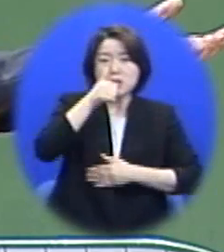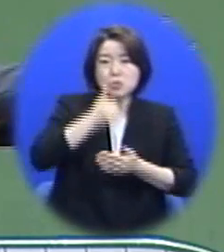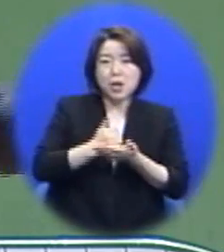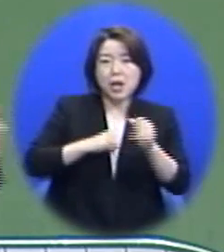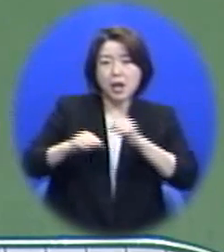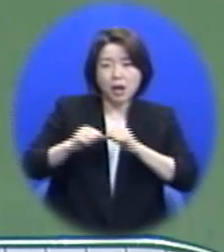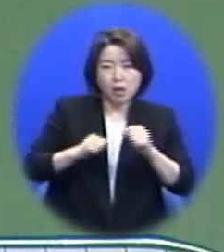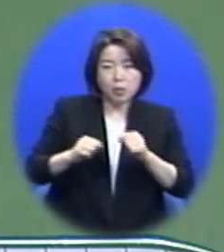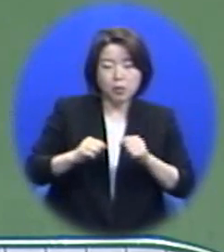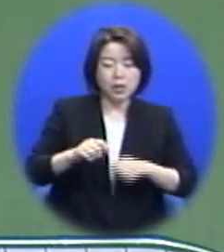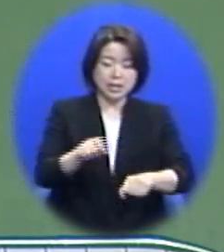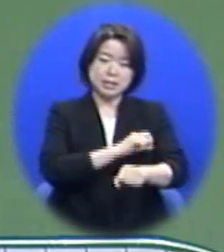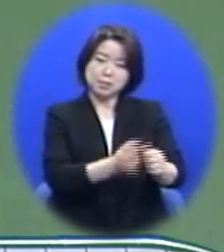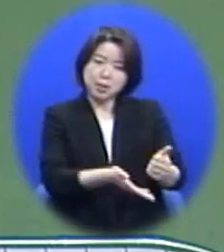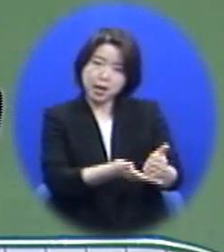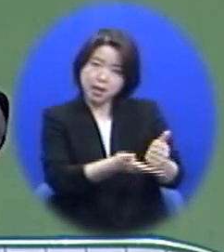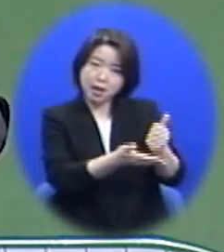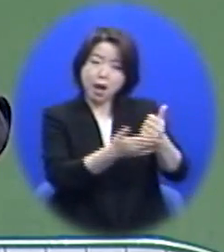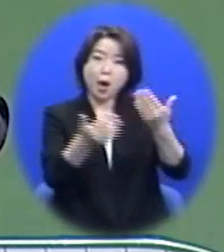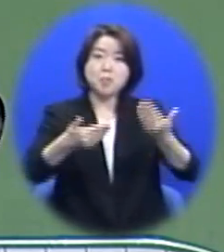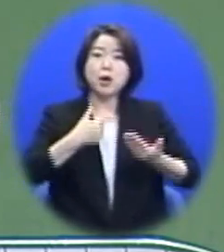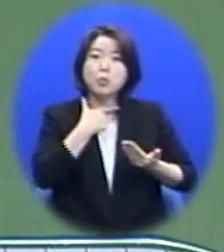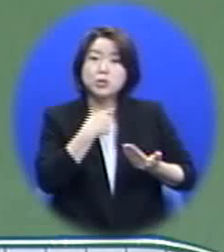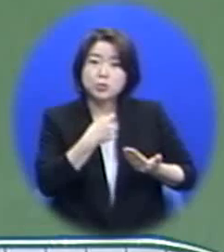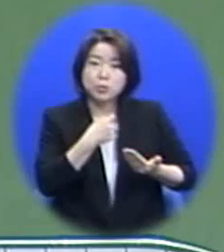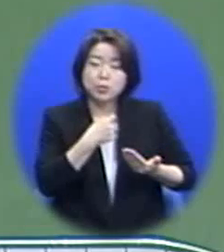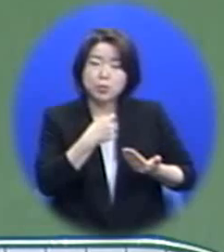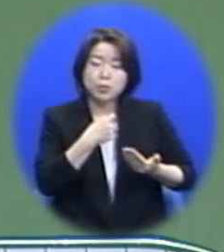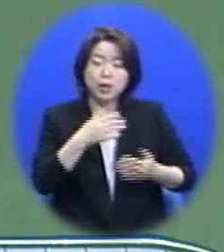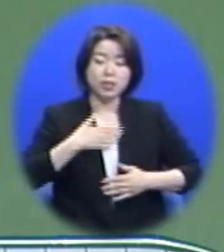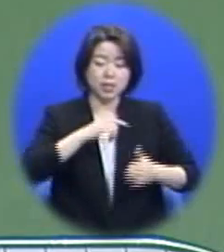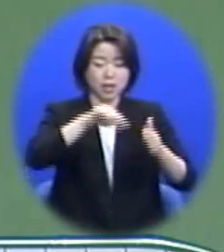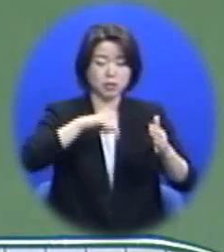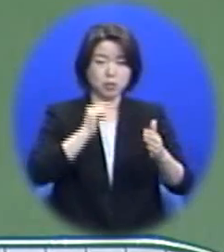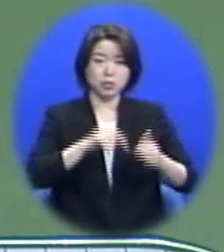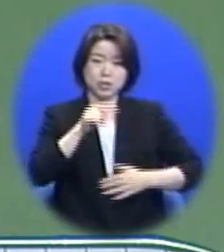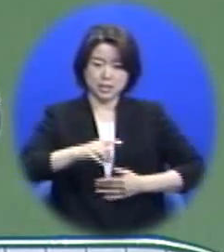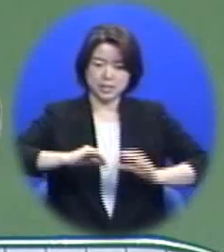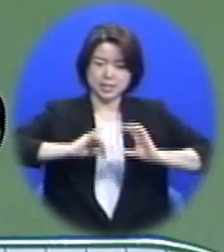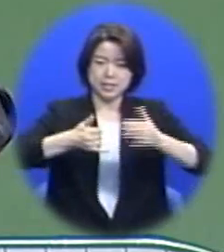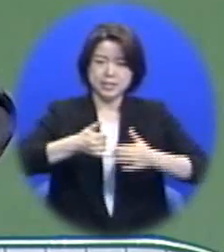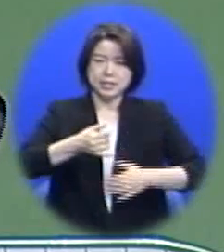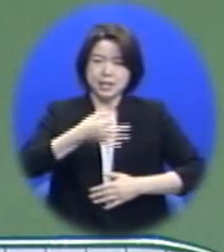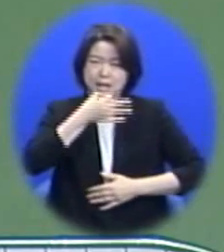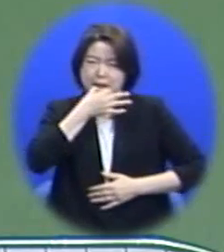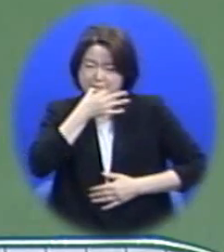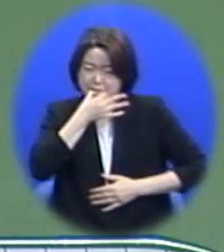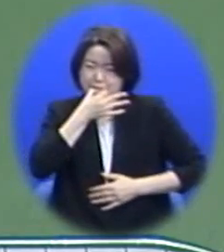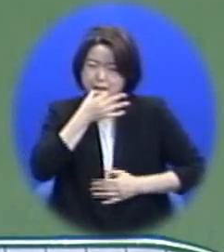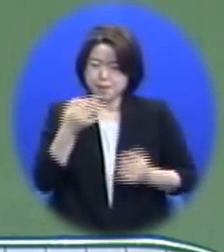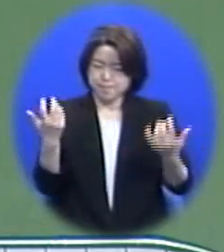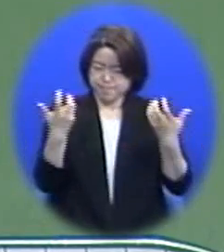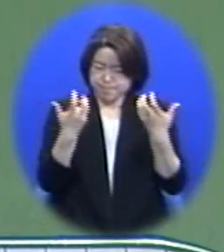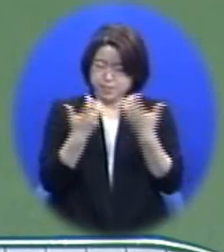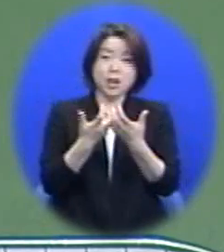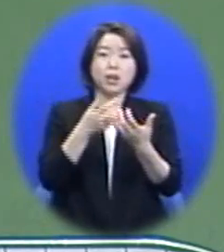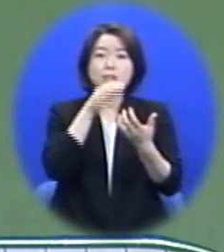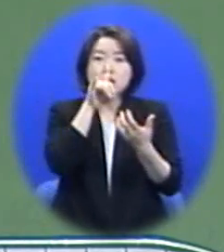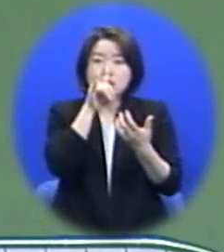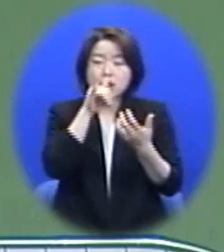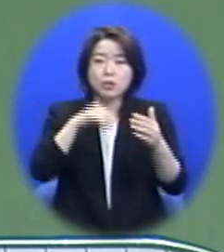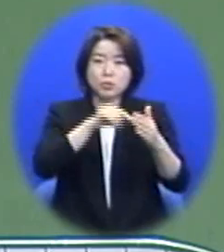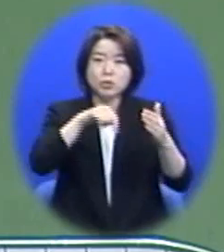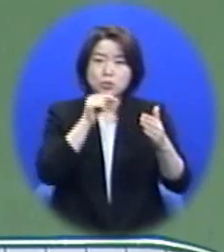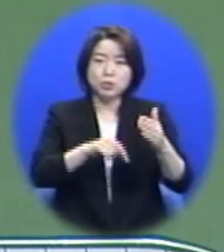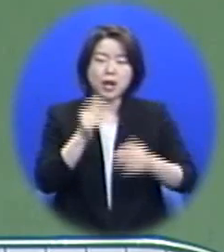받고 싶고 그리고 내 속에는이 세상의 탐심과 욕심이 가득하고 우리 속에는